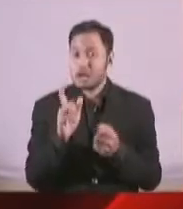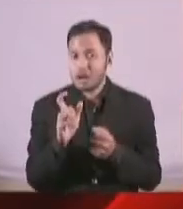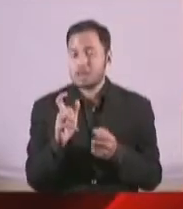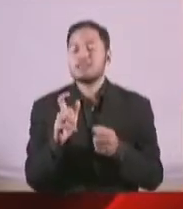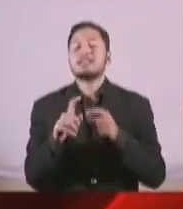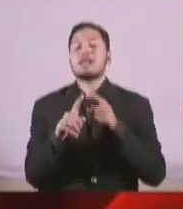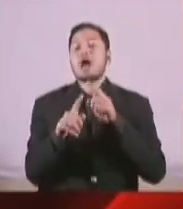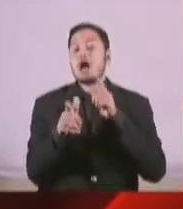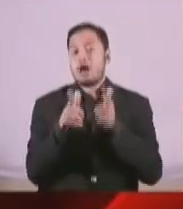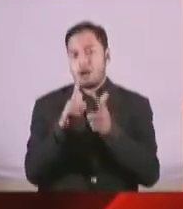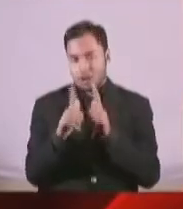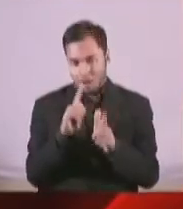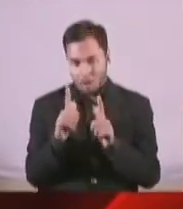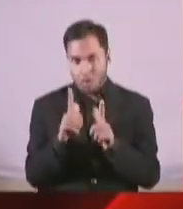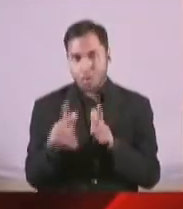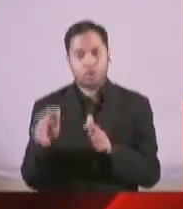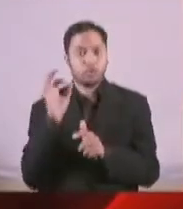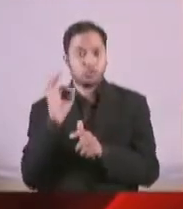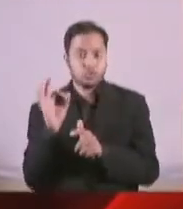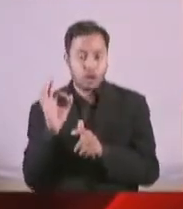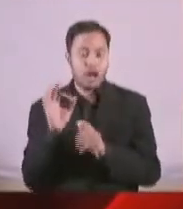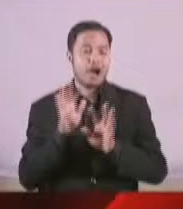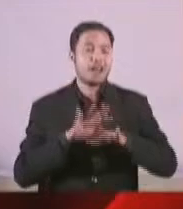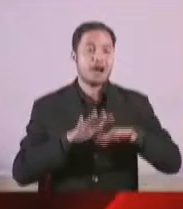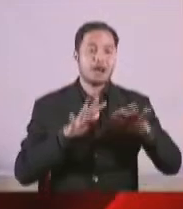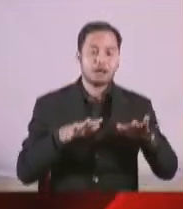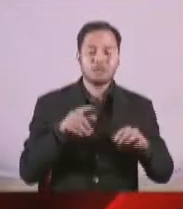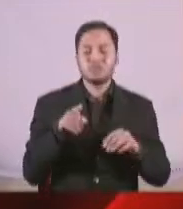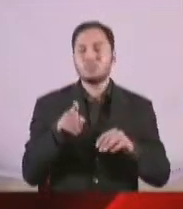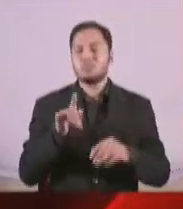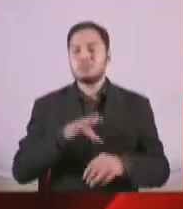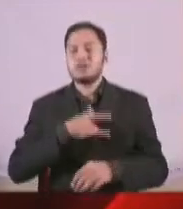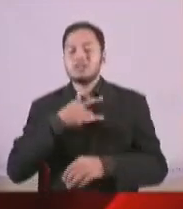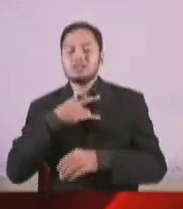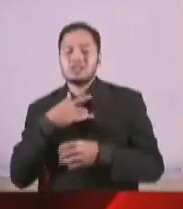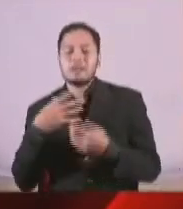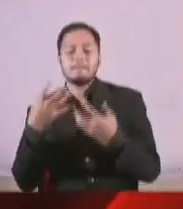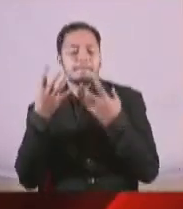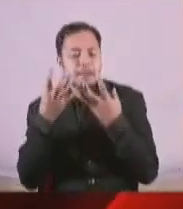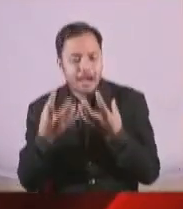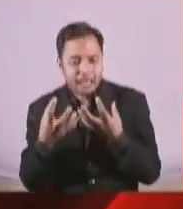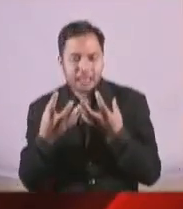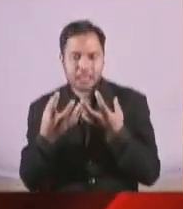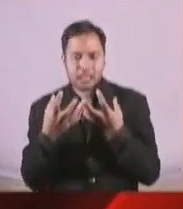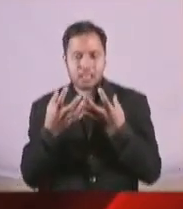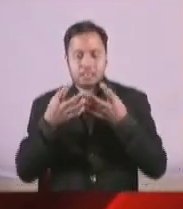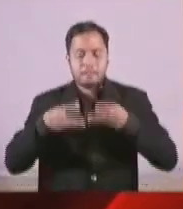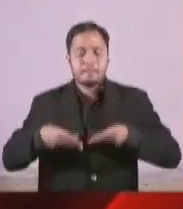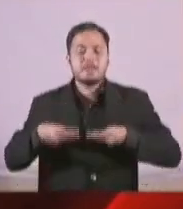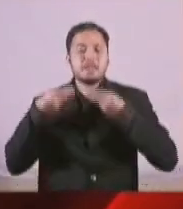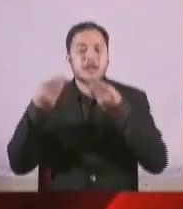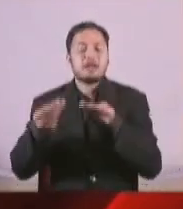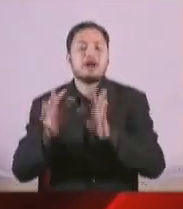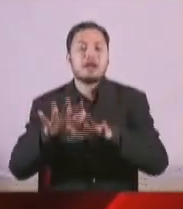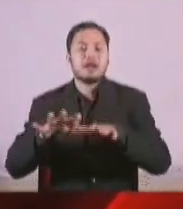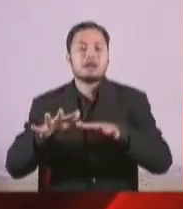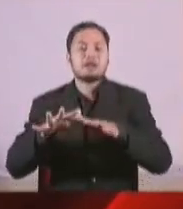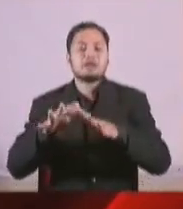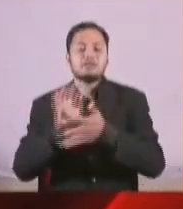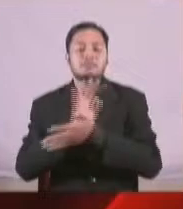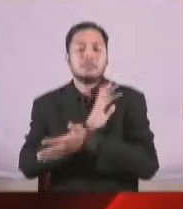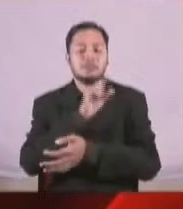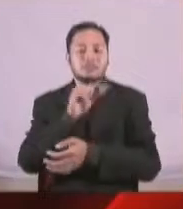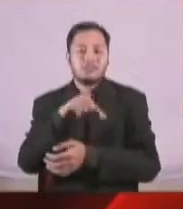masih berat untuk menyekolahkan di SMA dan SMA karena masih ada kutipan-kutipan. Dan kutipannya ini beragam. Kami